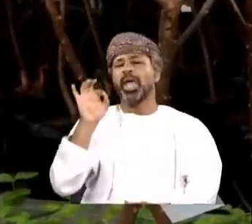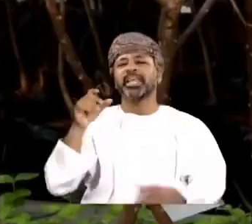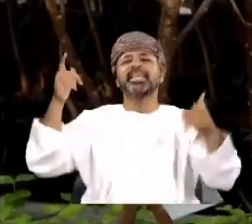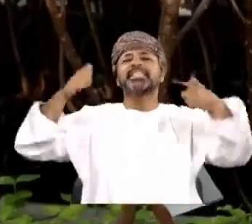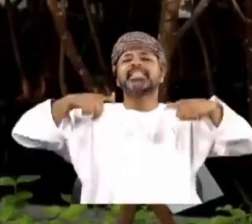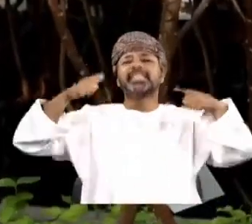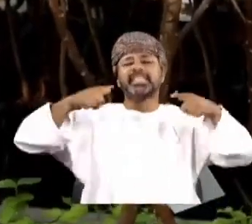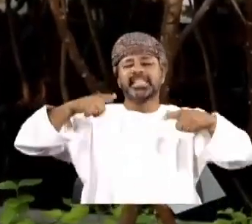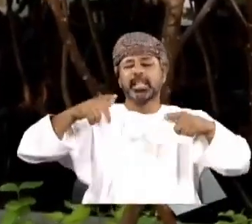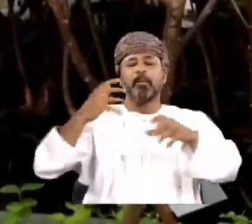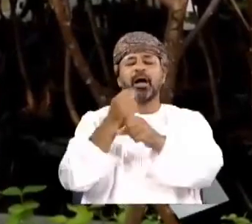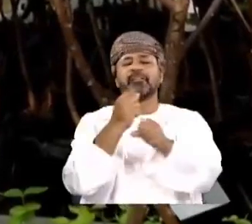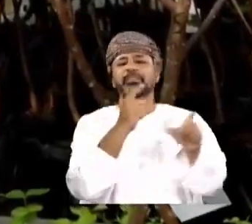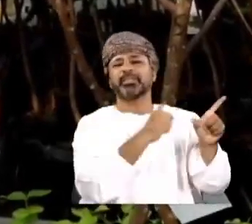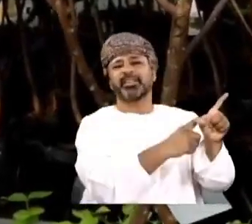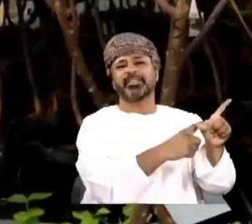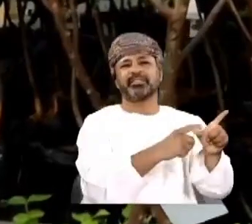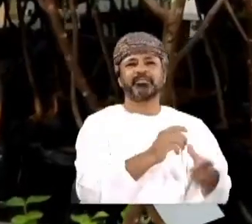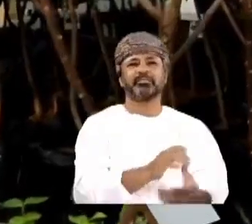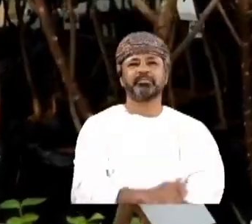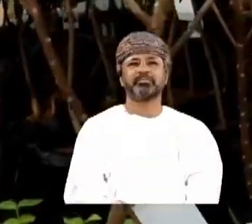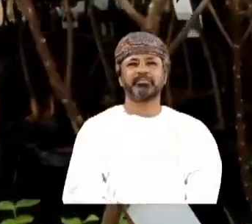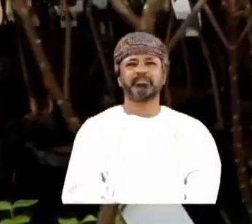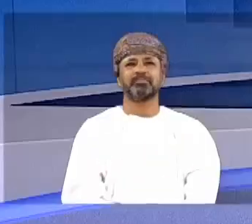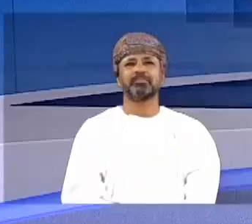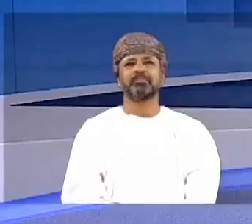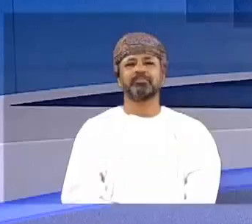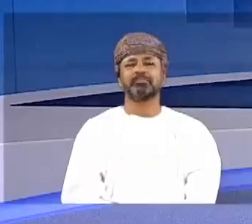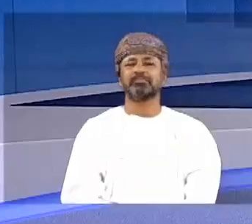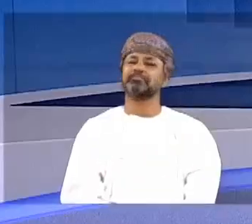السيب بمحافظة مسقط.